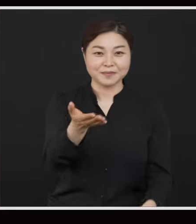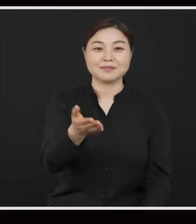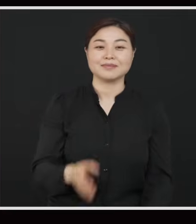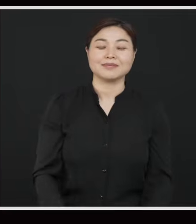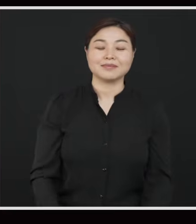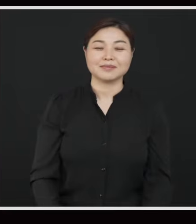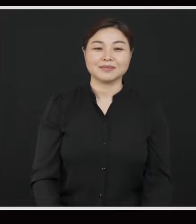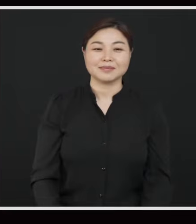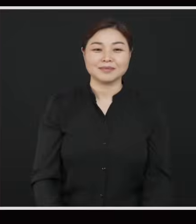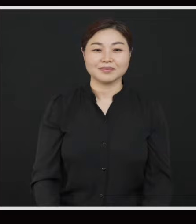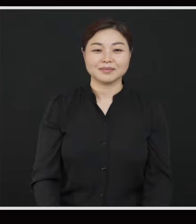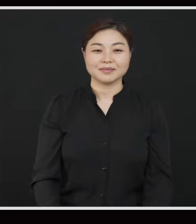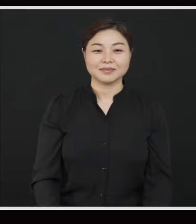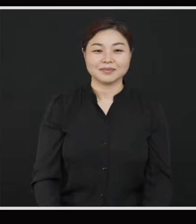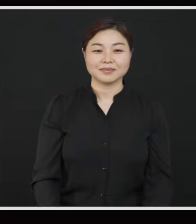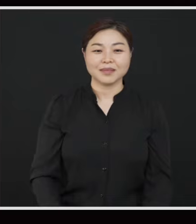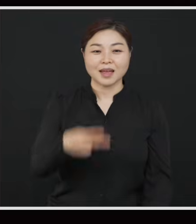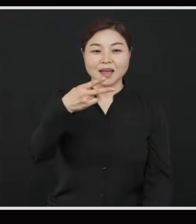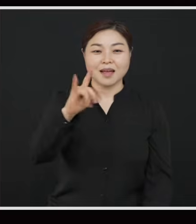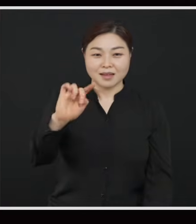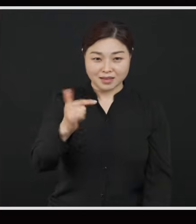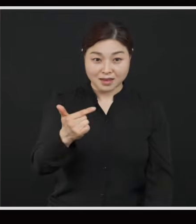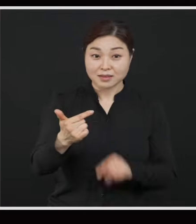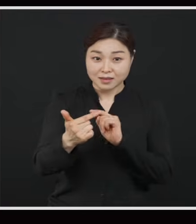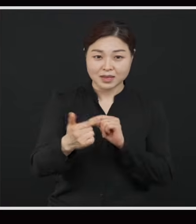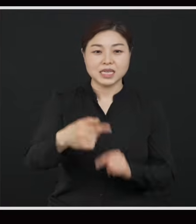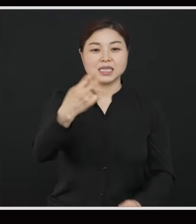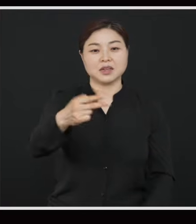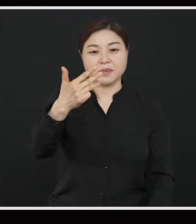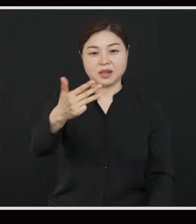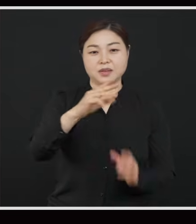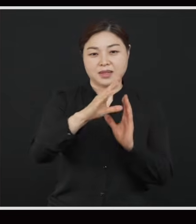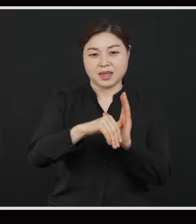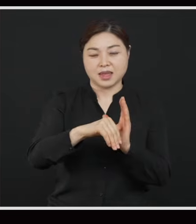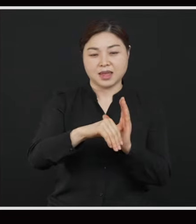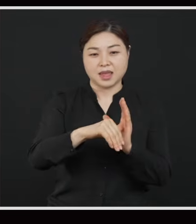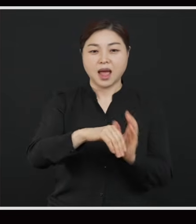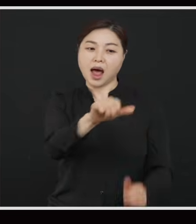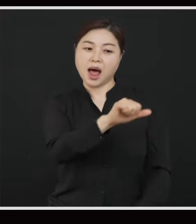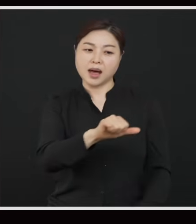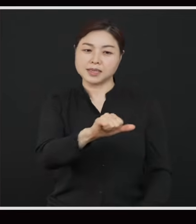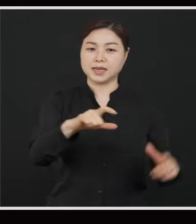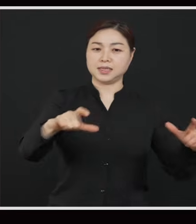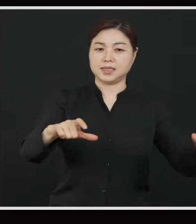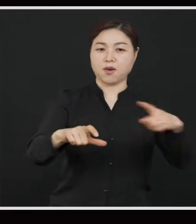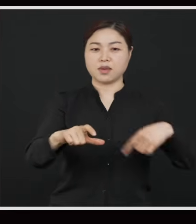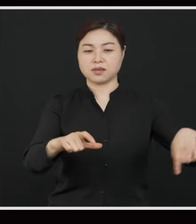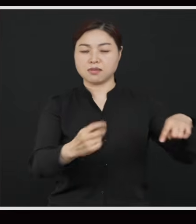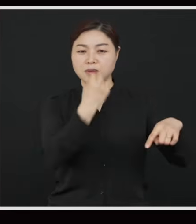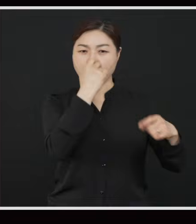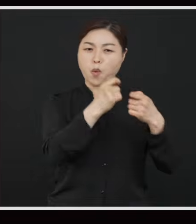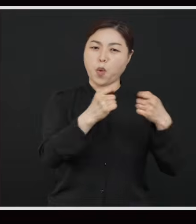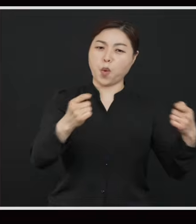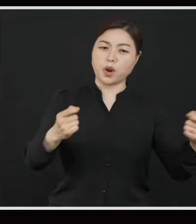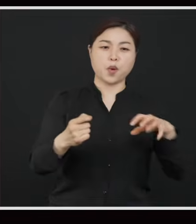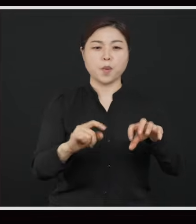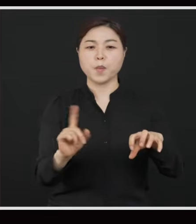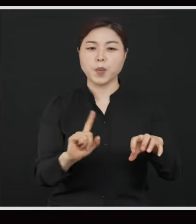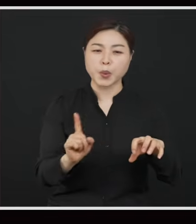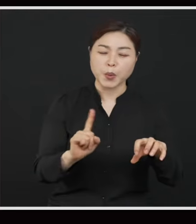가겠습니다. 댄 뷰트너가 2008년에 아시아에서는 어디가 장수